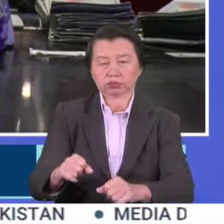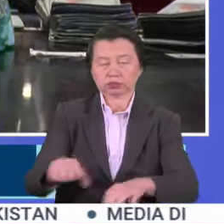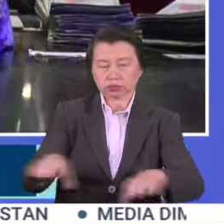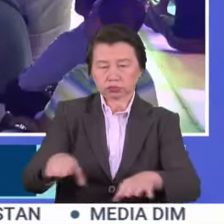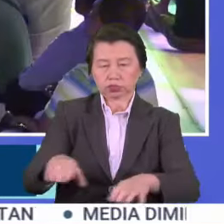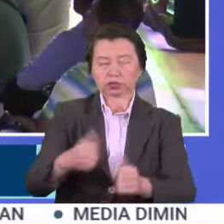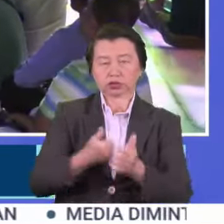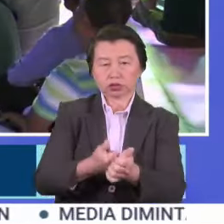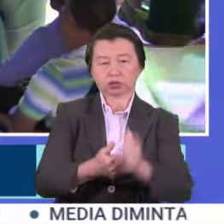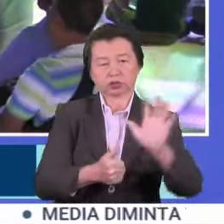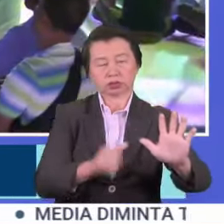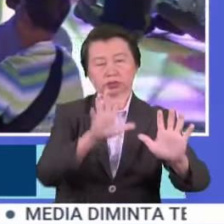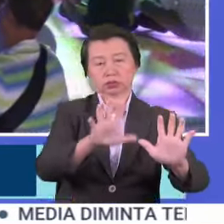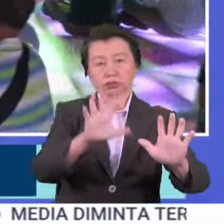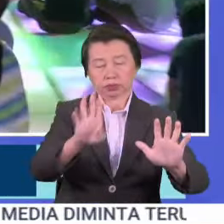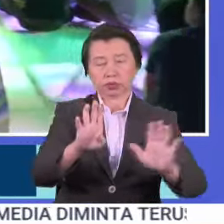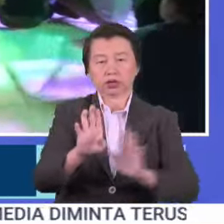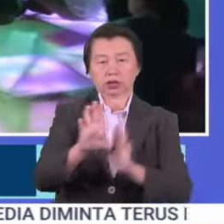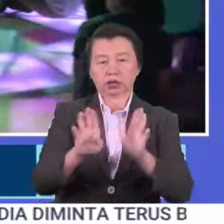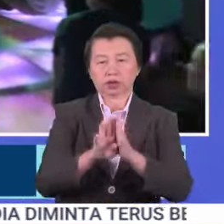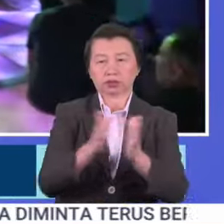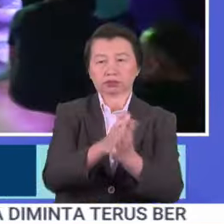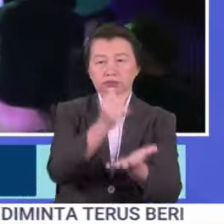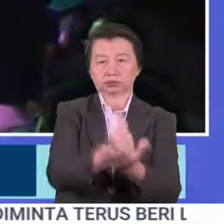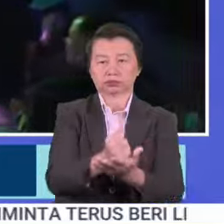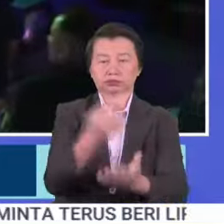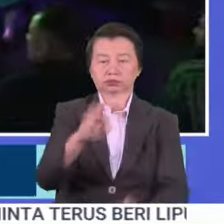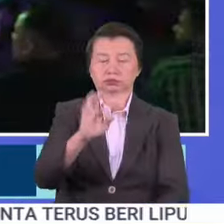mengikut Seksyen 55B Akta Imigresen